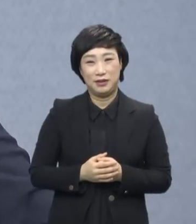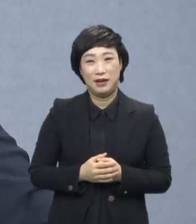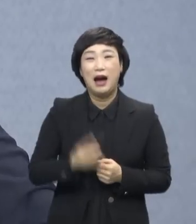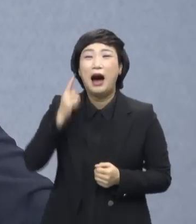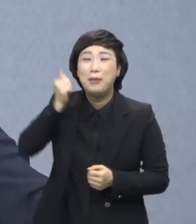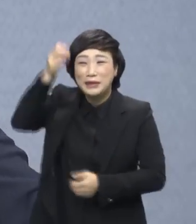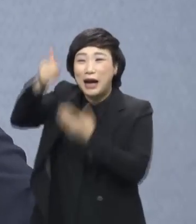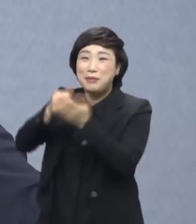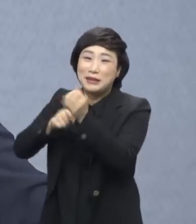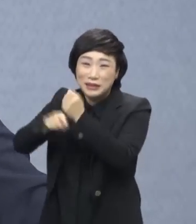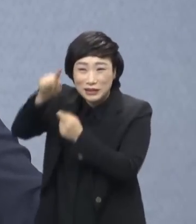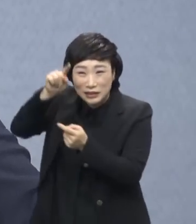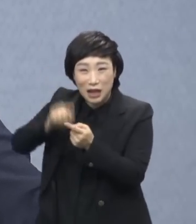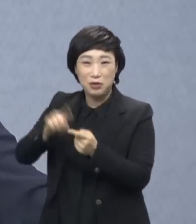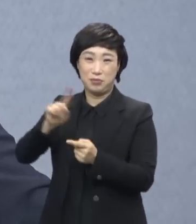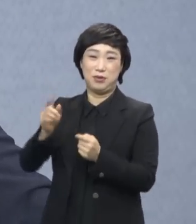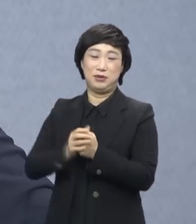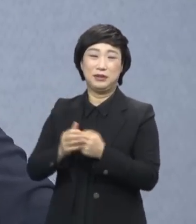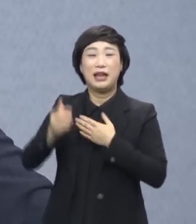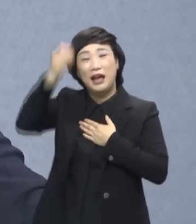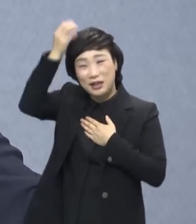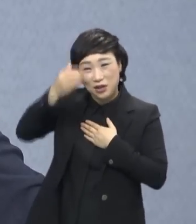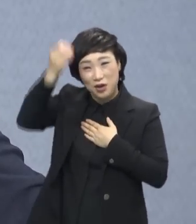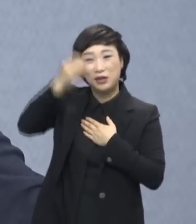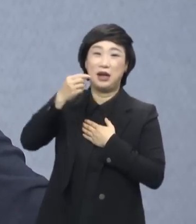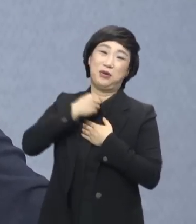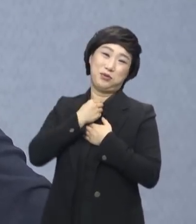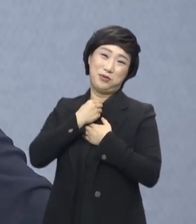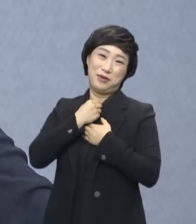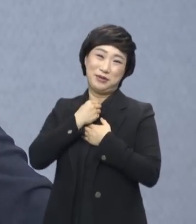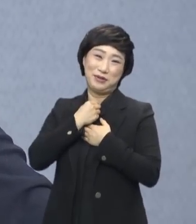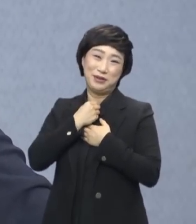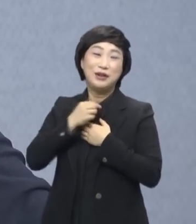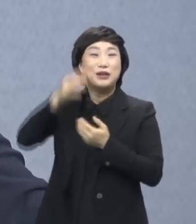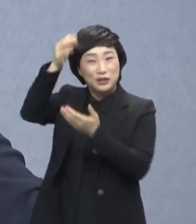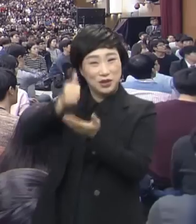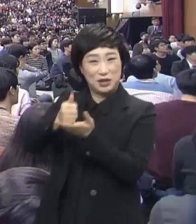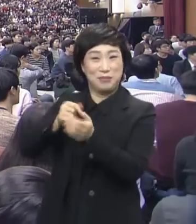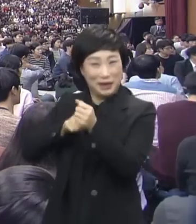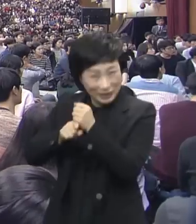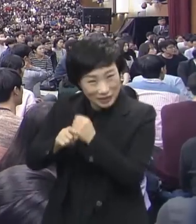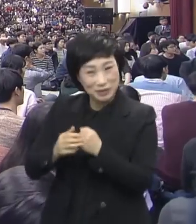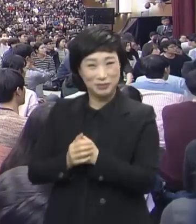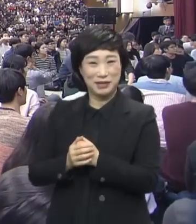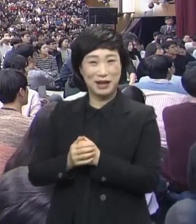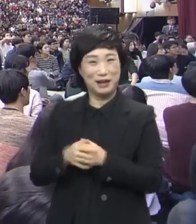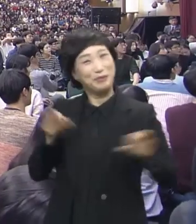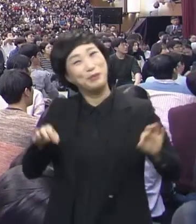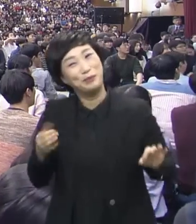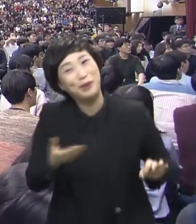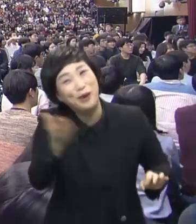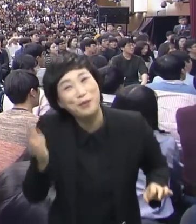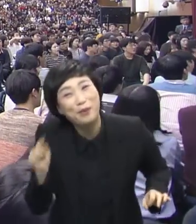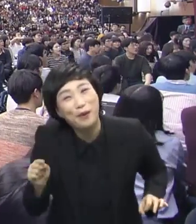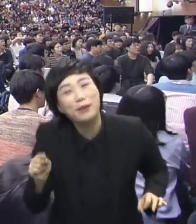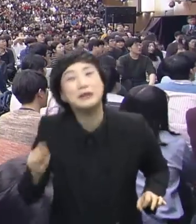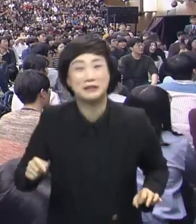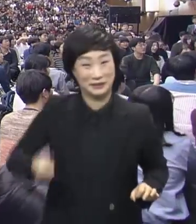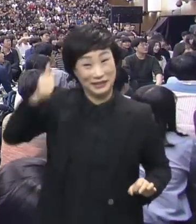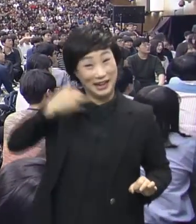아버지 뜻대로는 내 영의 소원이요 성령의 뜻입니다. 아멘